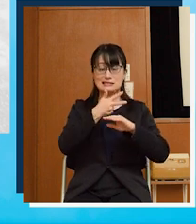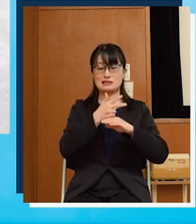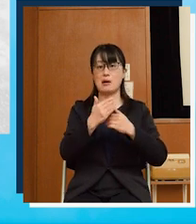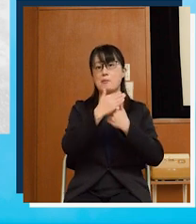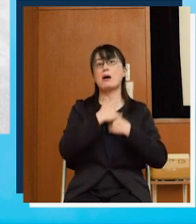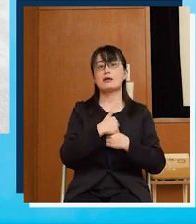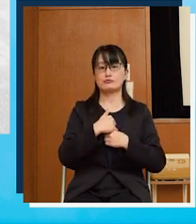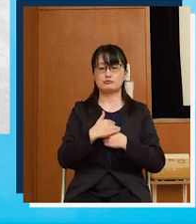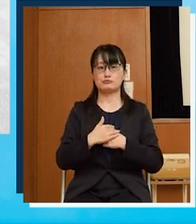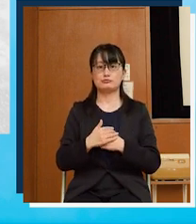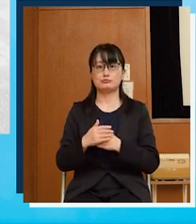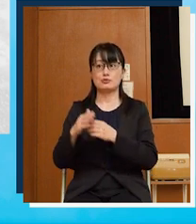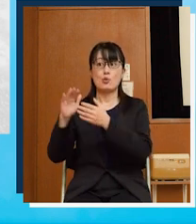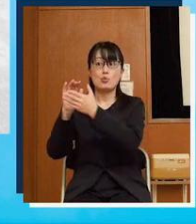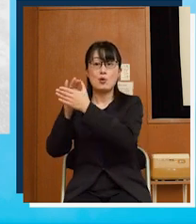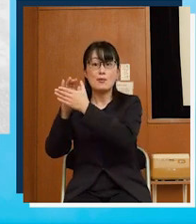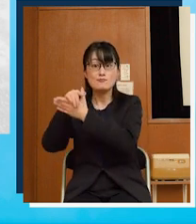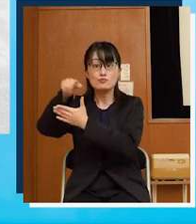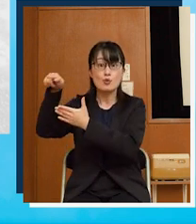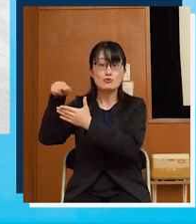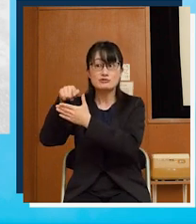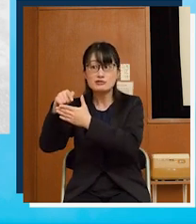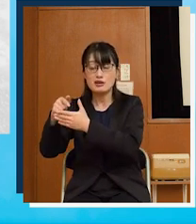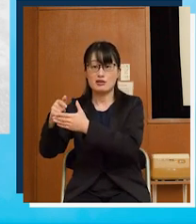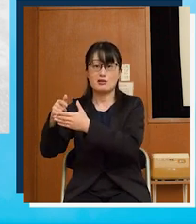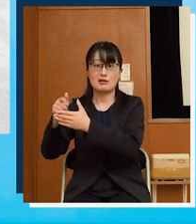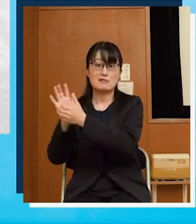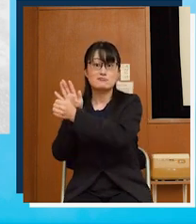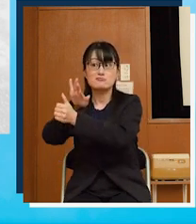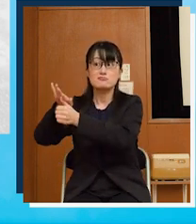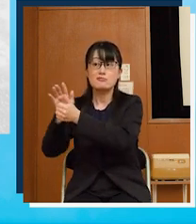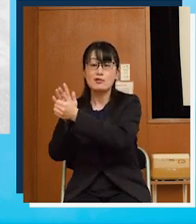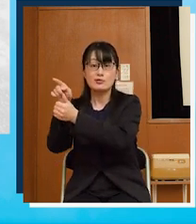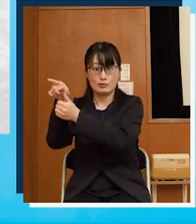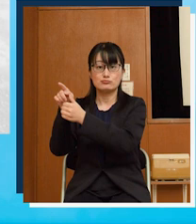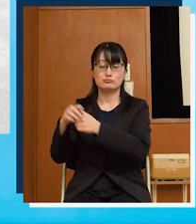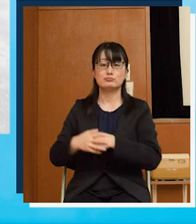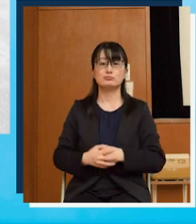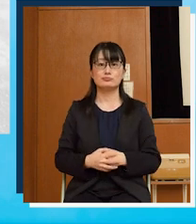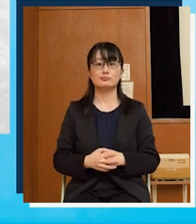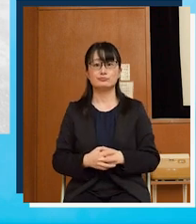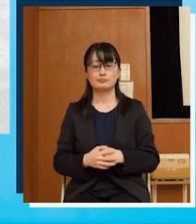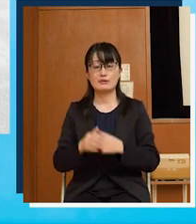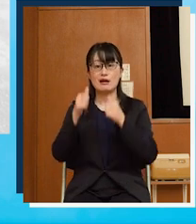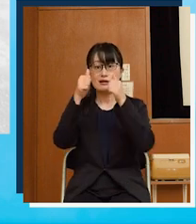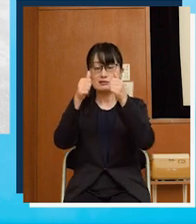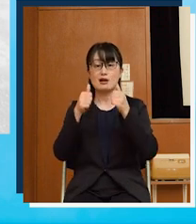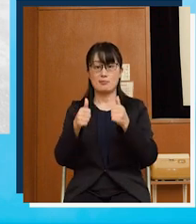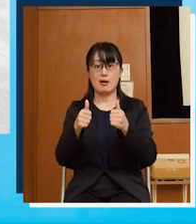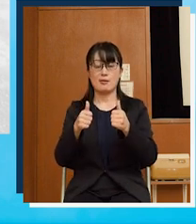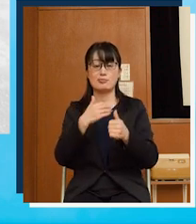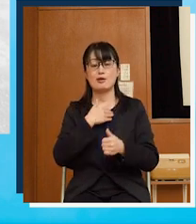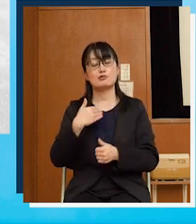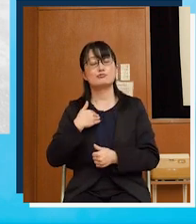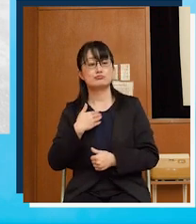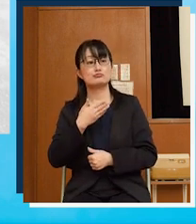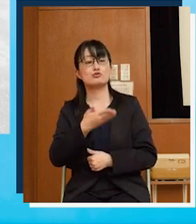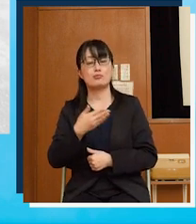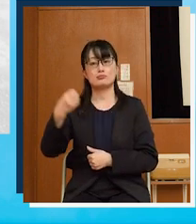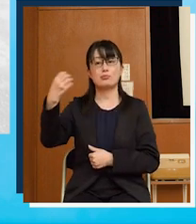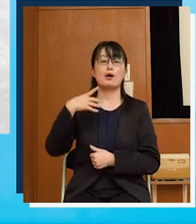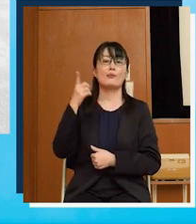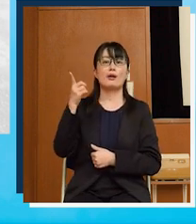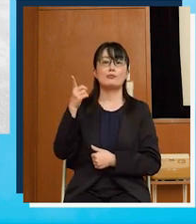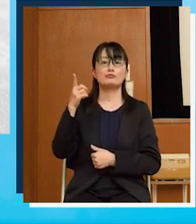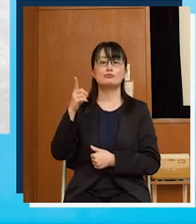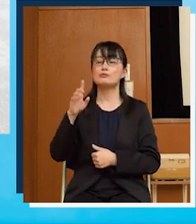に負けちゃったらじゃあ日本は放置国家なんだから法の支合の国だから裁判できるでしょって言うんですけどこれできないん